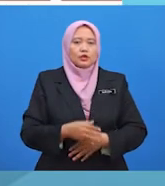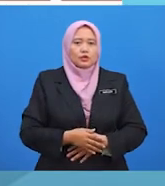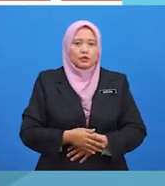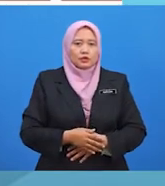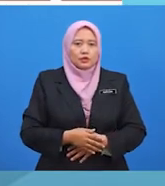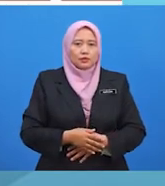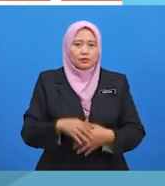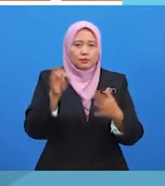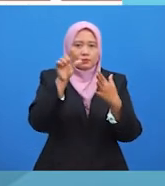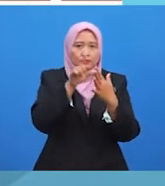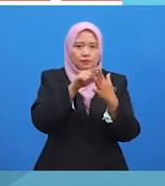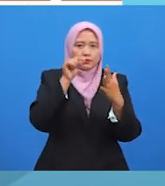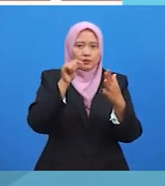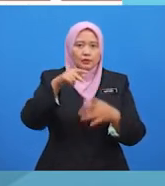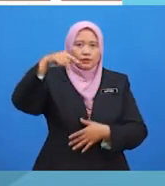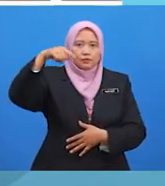Place.